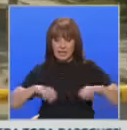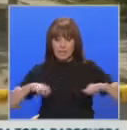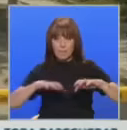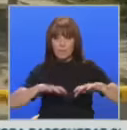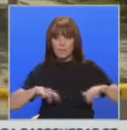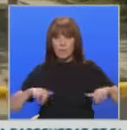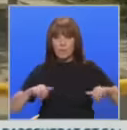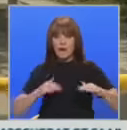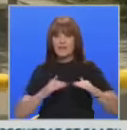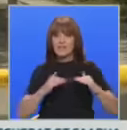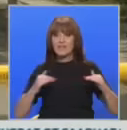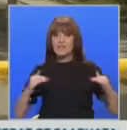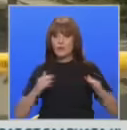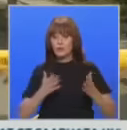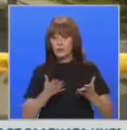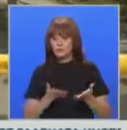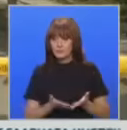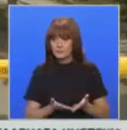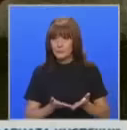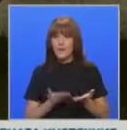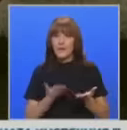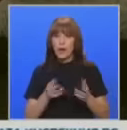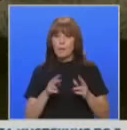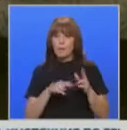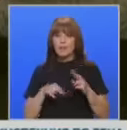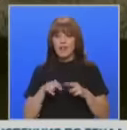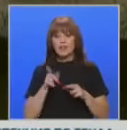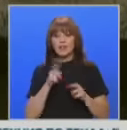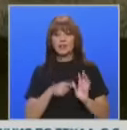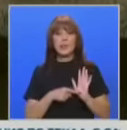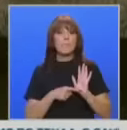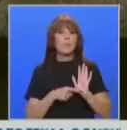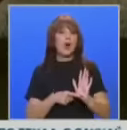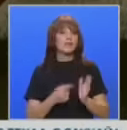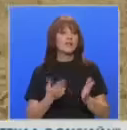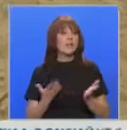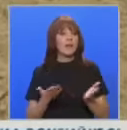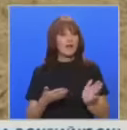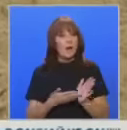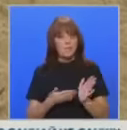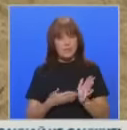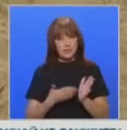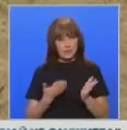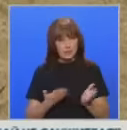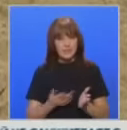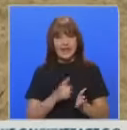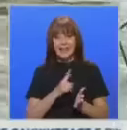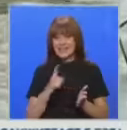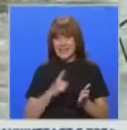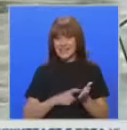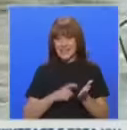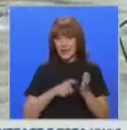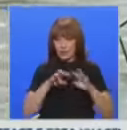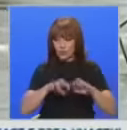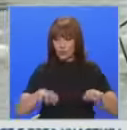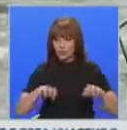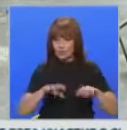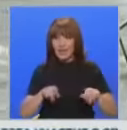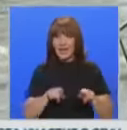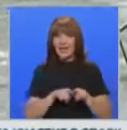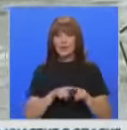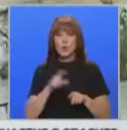моста. Премиера отговори, че проверката ще покаже какви са причините. Заради подобен незаконен добив на инертни материали от коритото на река Струма през